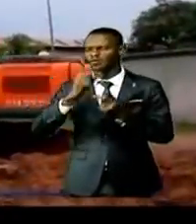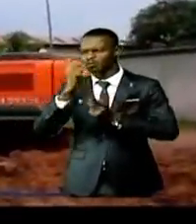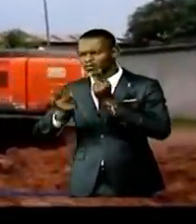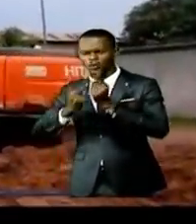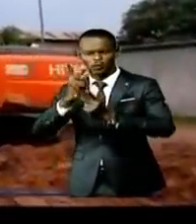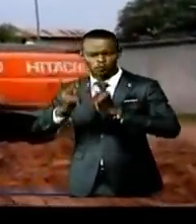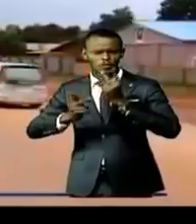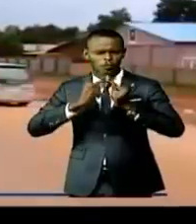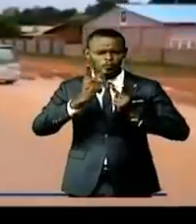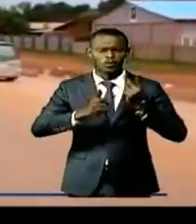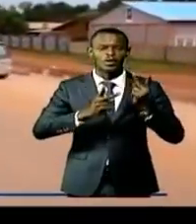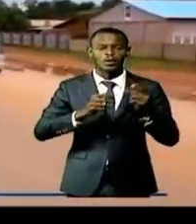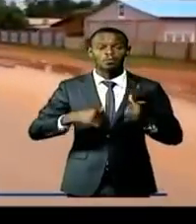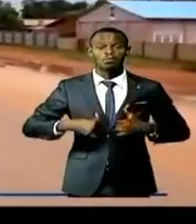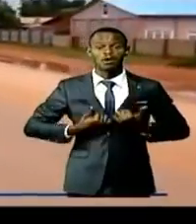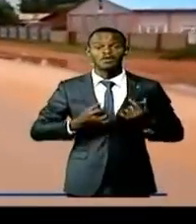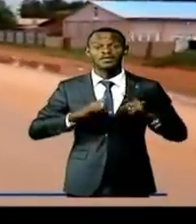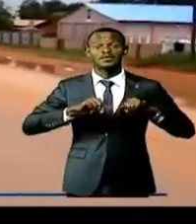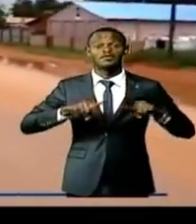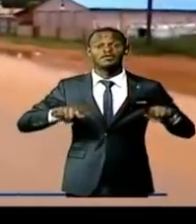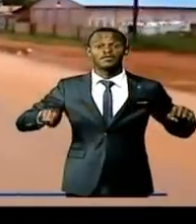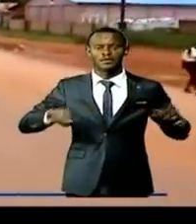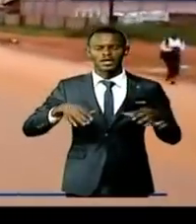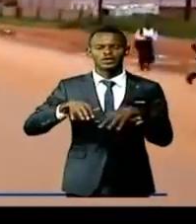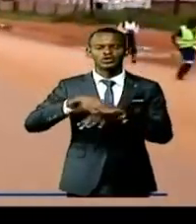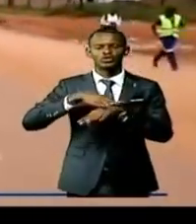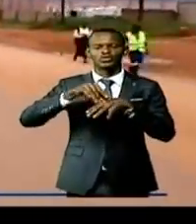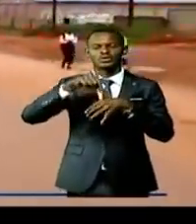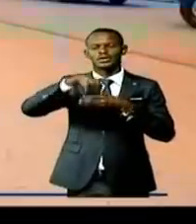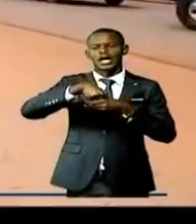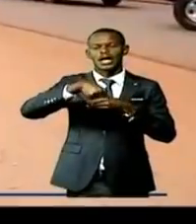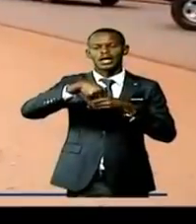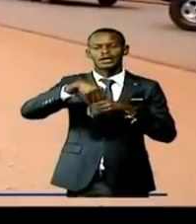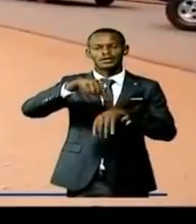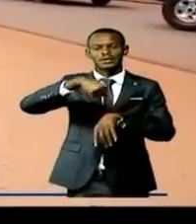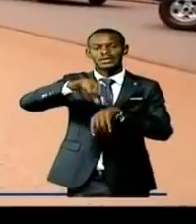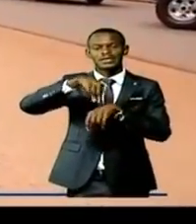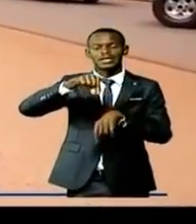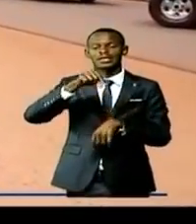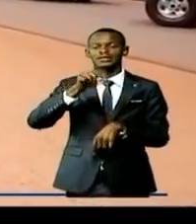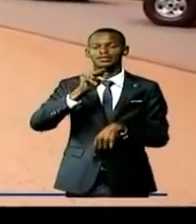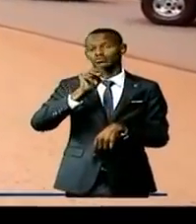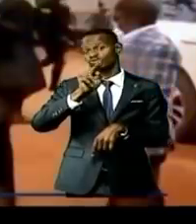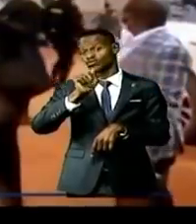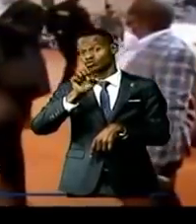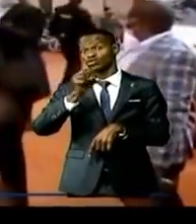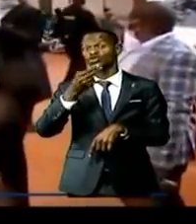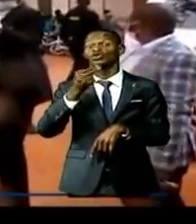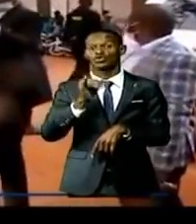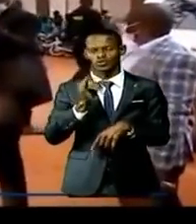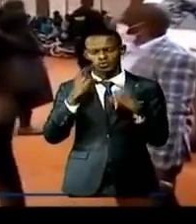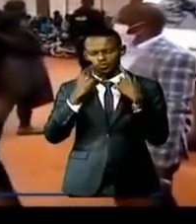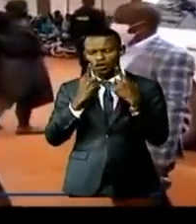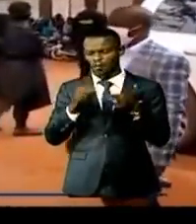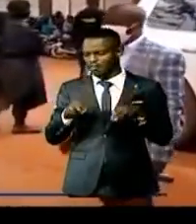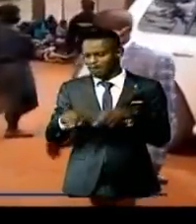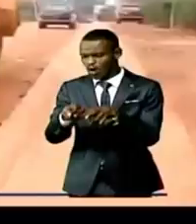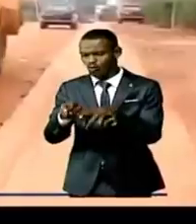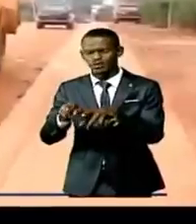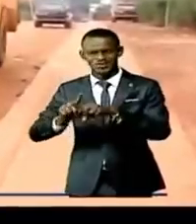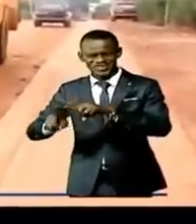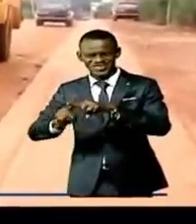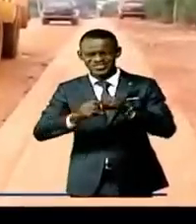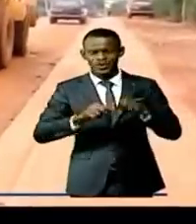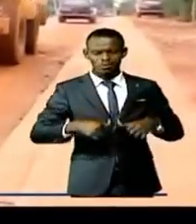quartier Mutoshi. Et sur le boulevard Laurent-Désiré Kabila qui subit un élargissement pour chuter par les avenues Djougou